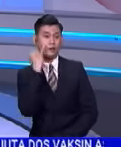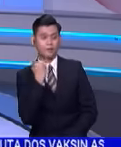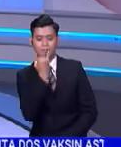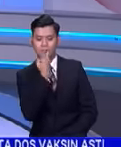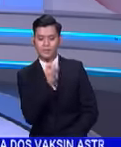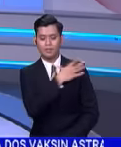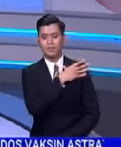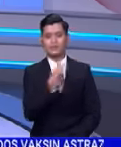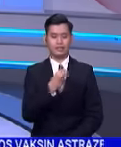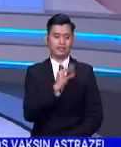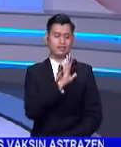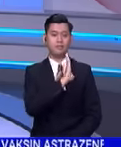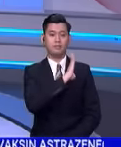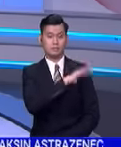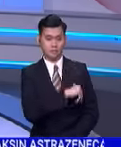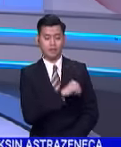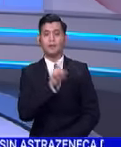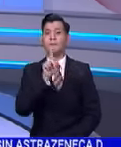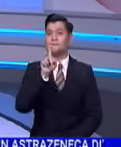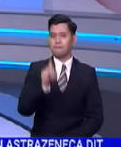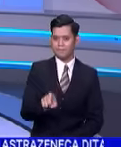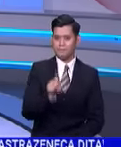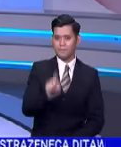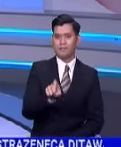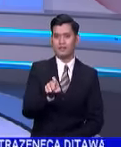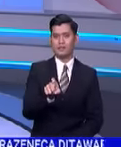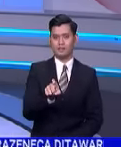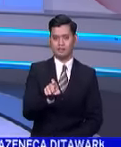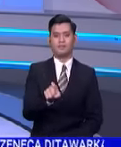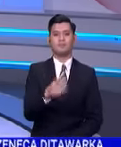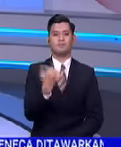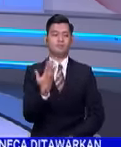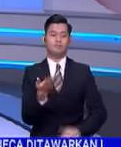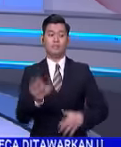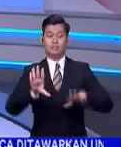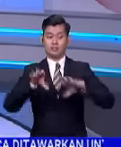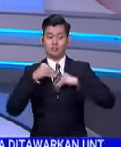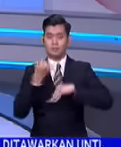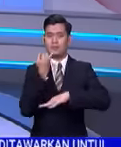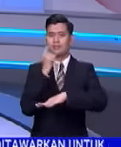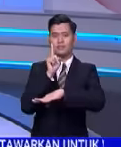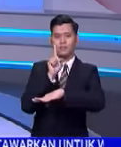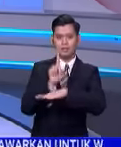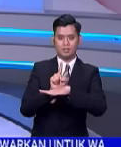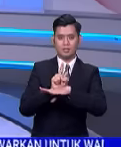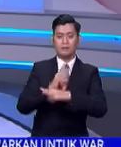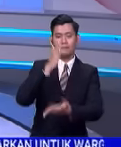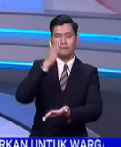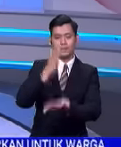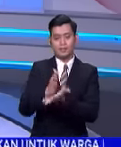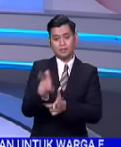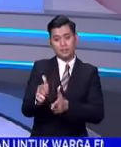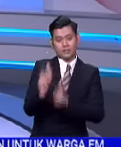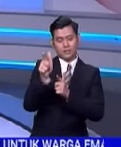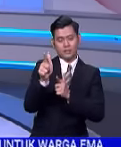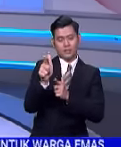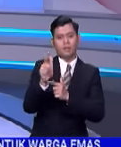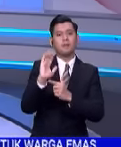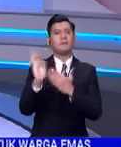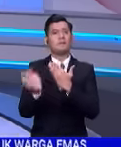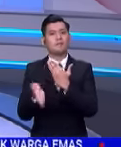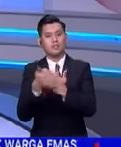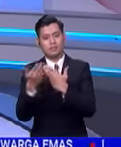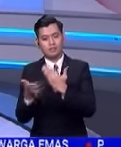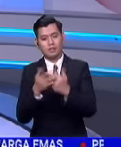Hamas maupun Israel berpegang teguh kepada gencatan senjata. Tegasnya, perkara itu penting bagi memudahkan pasukan bantuan